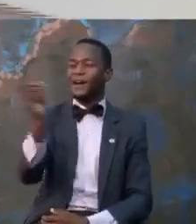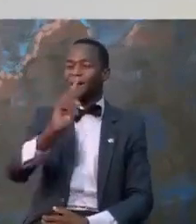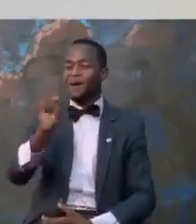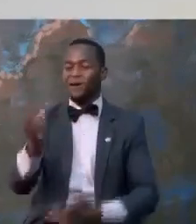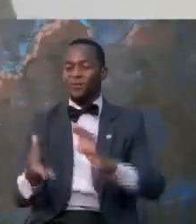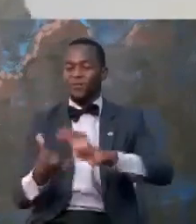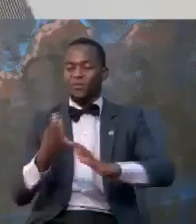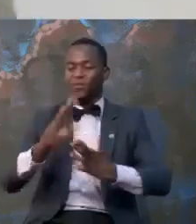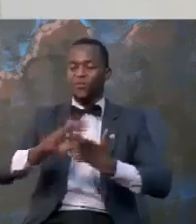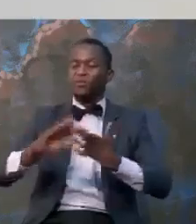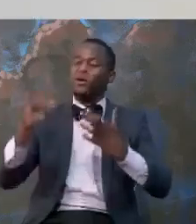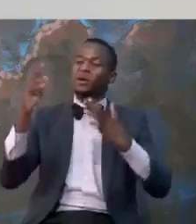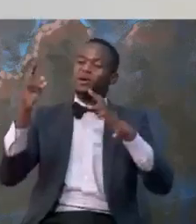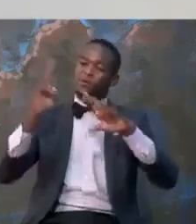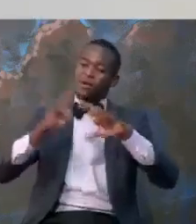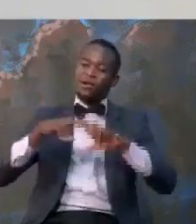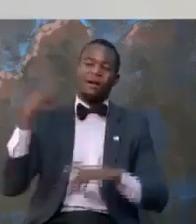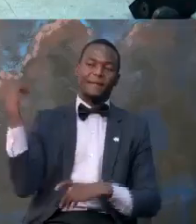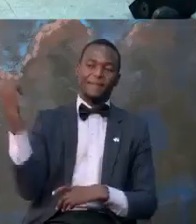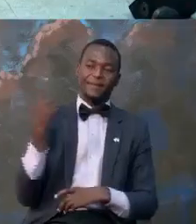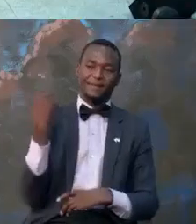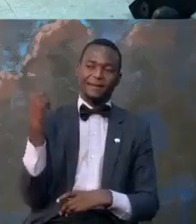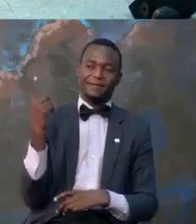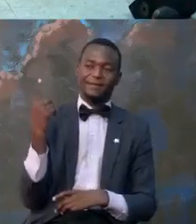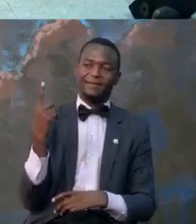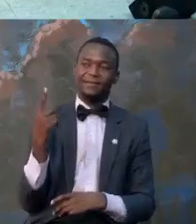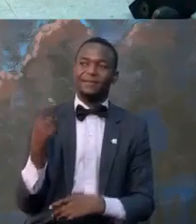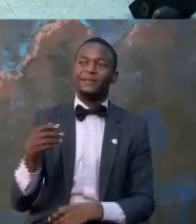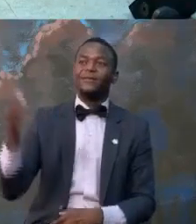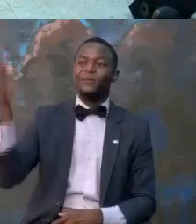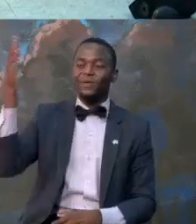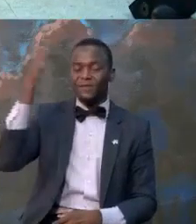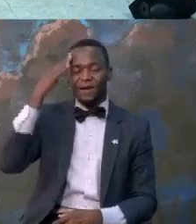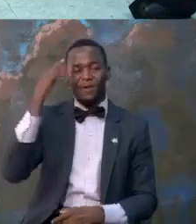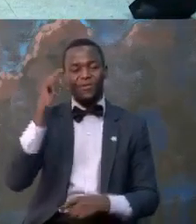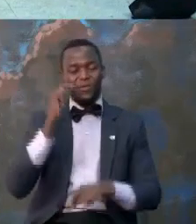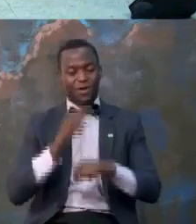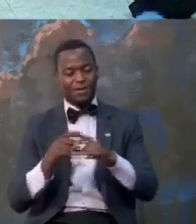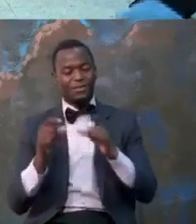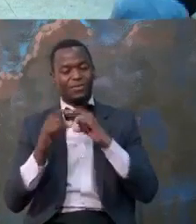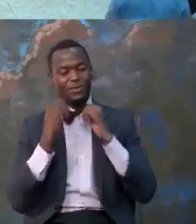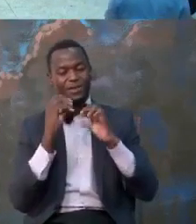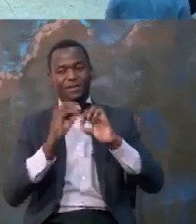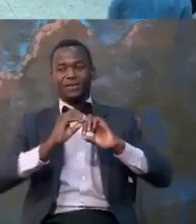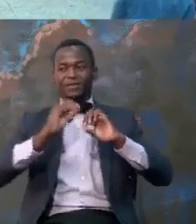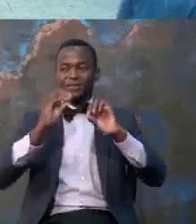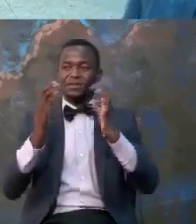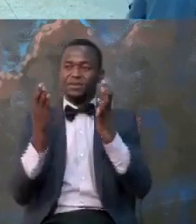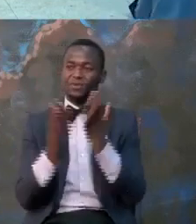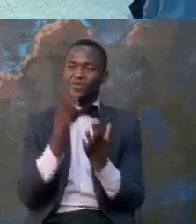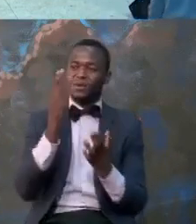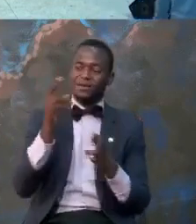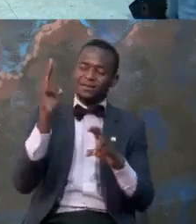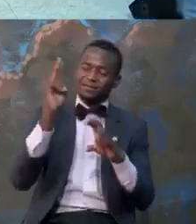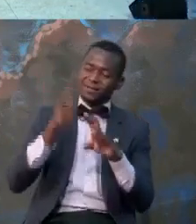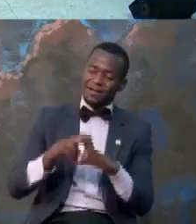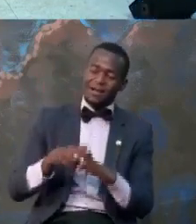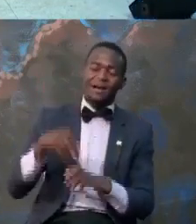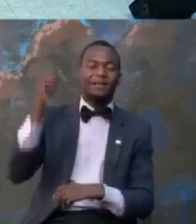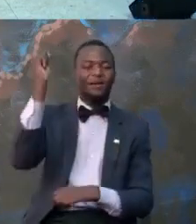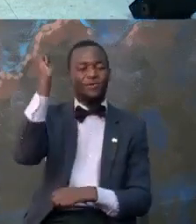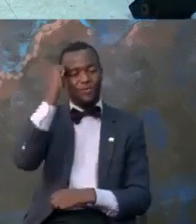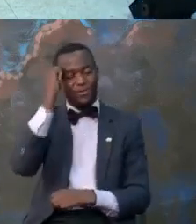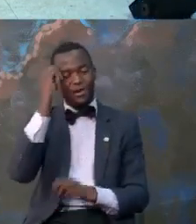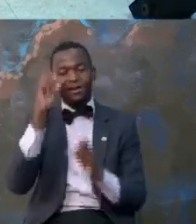hakuumbwa kukaa peke yake. Unajua Umolo, akati mchungaji anafundisha ili somo, nimekaa nikakumbuka